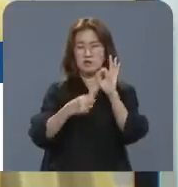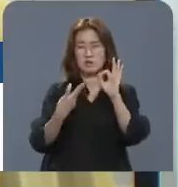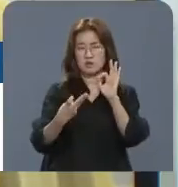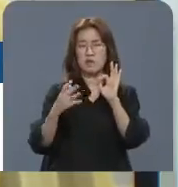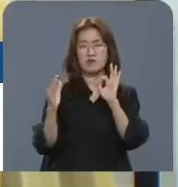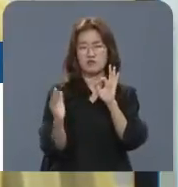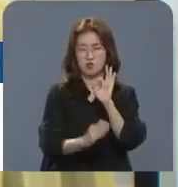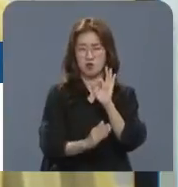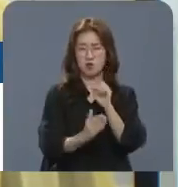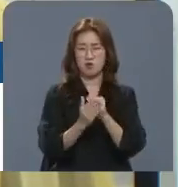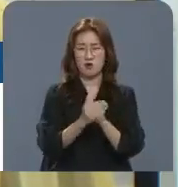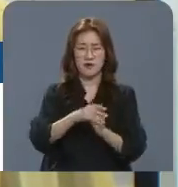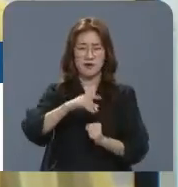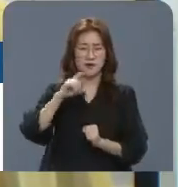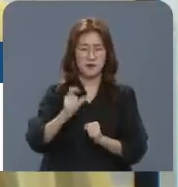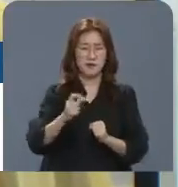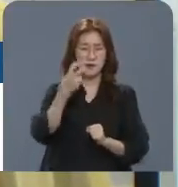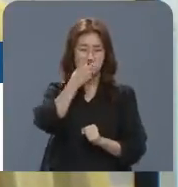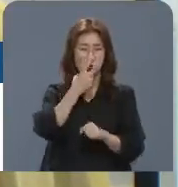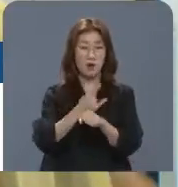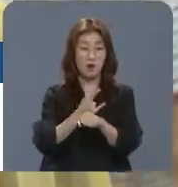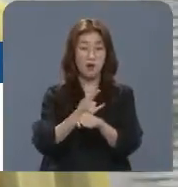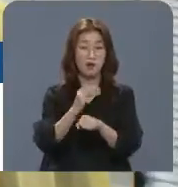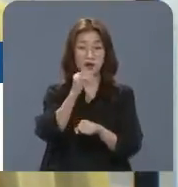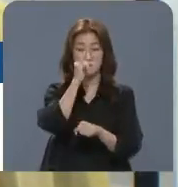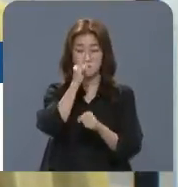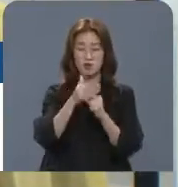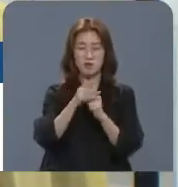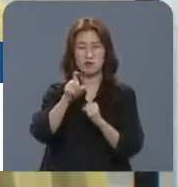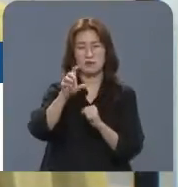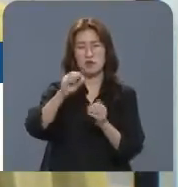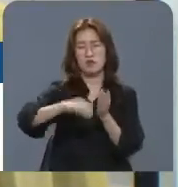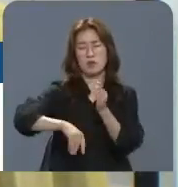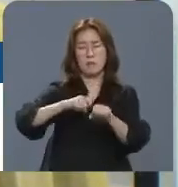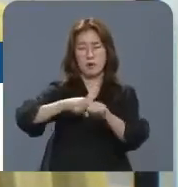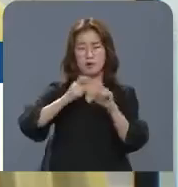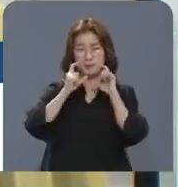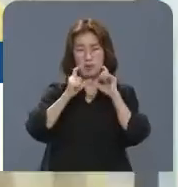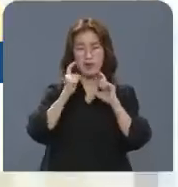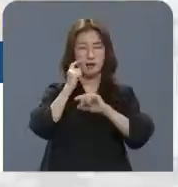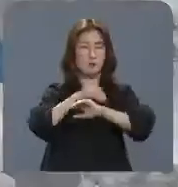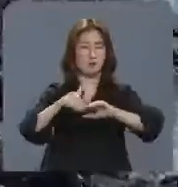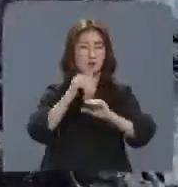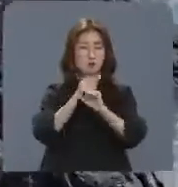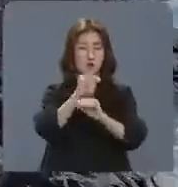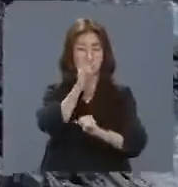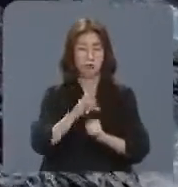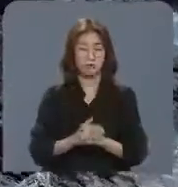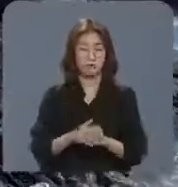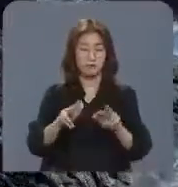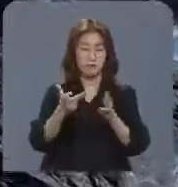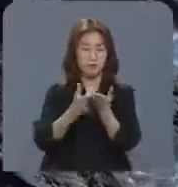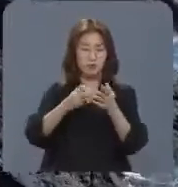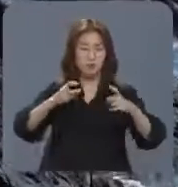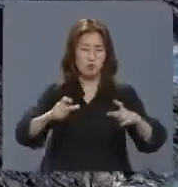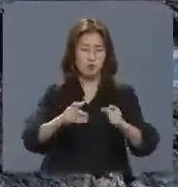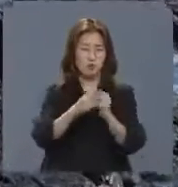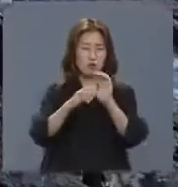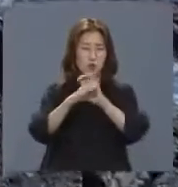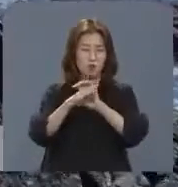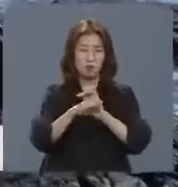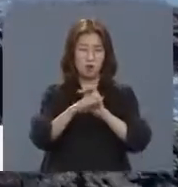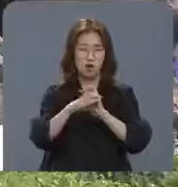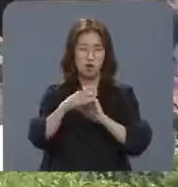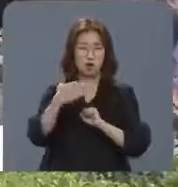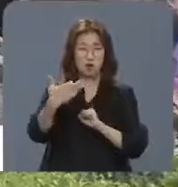14일부터는 강력히 단속을 해가지고 10만 원 이하의 과태료를 부과하도록 하겠습니다. 제주도는 코로나19의 지역